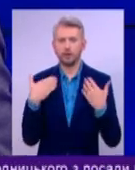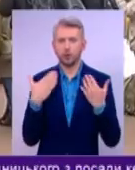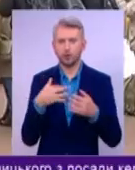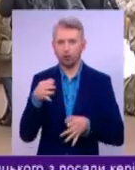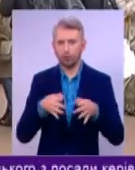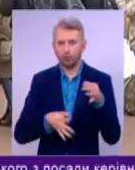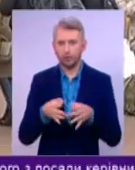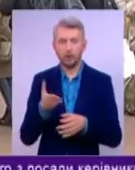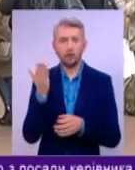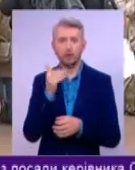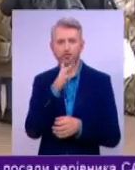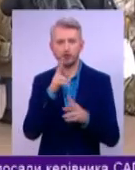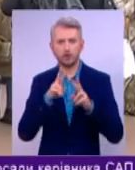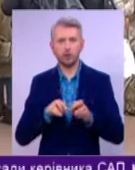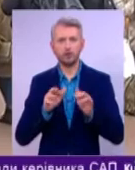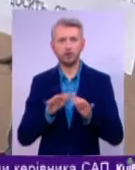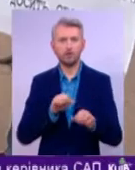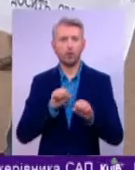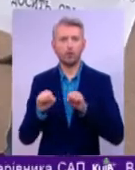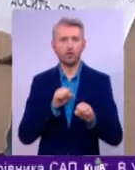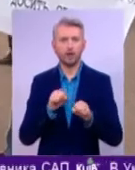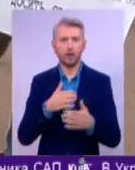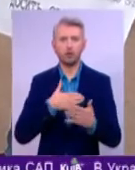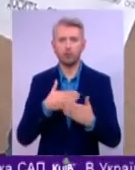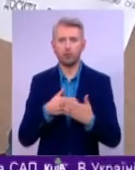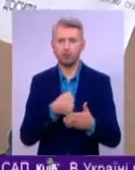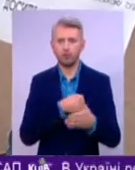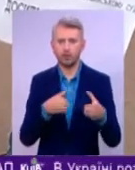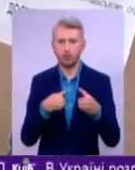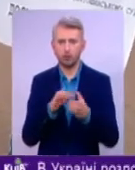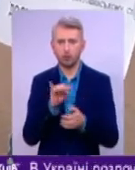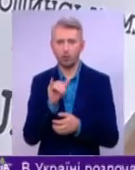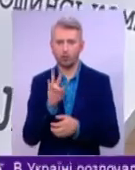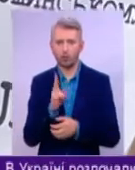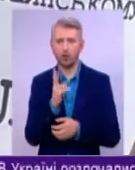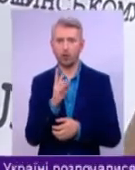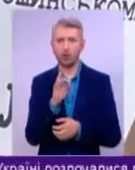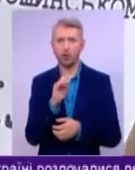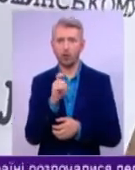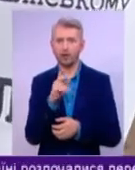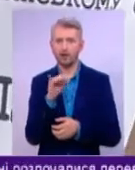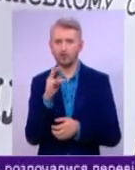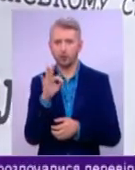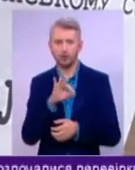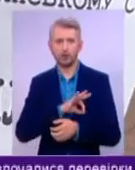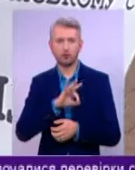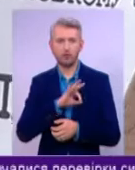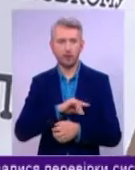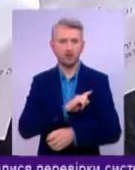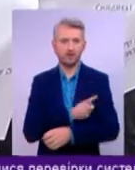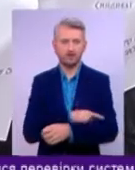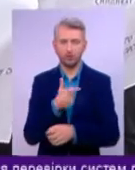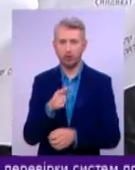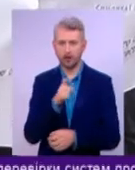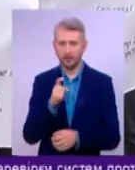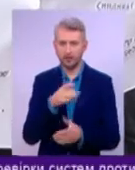суді. Тоді, під час розгляду справи командира добровольчого батальйону ОУН Миколи Коханівського, правоохоронці застосували силу та